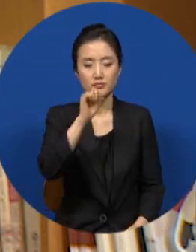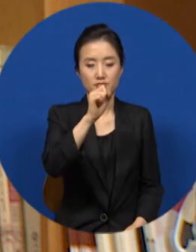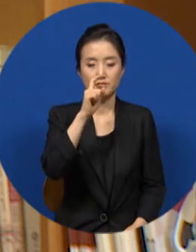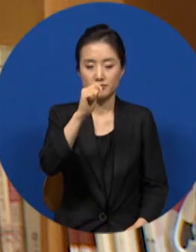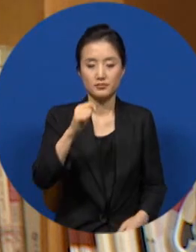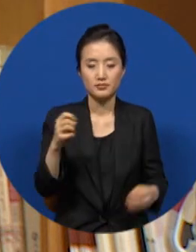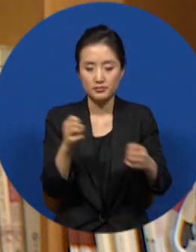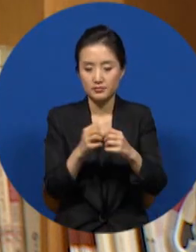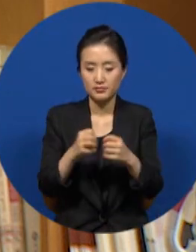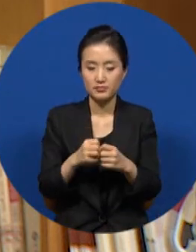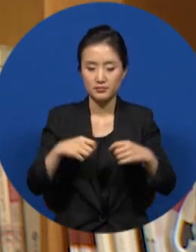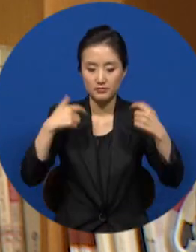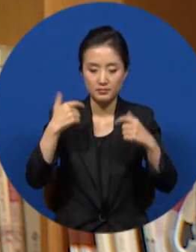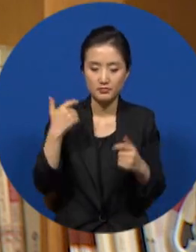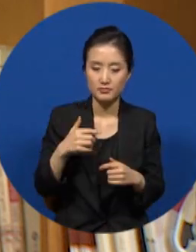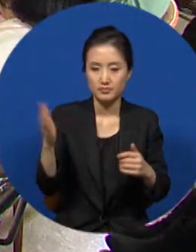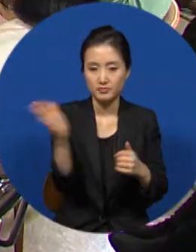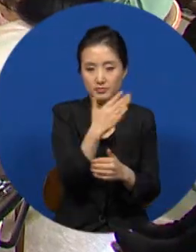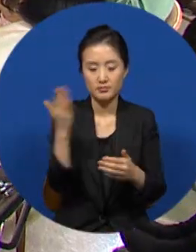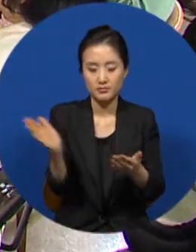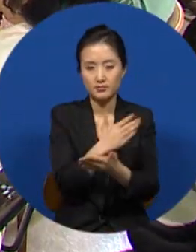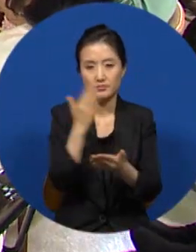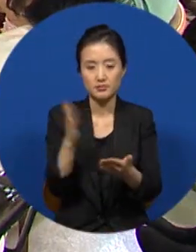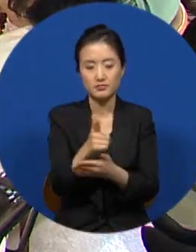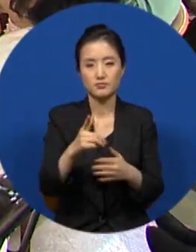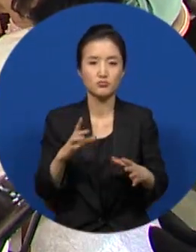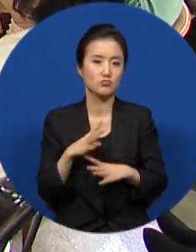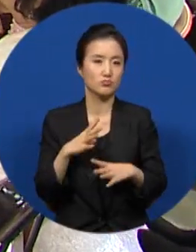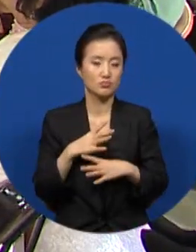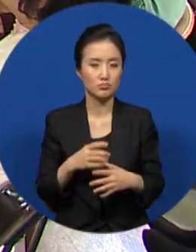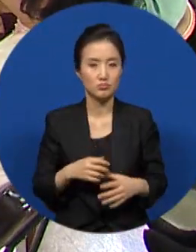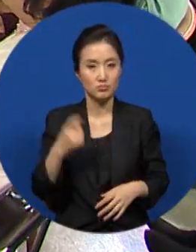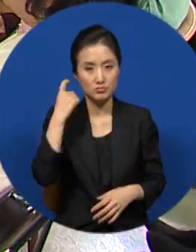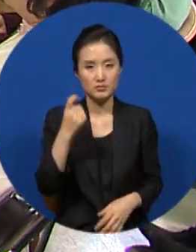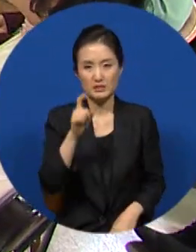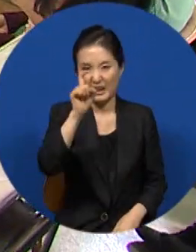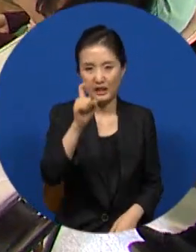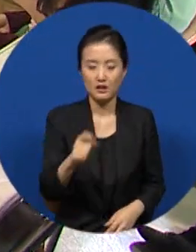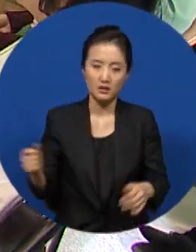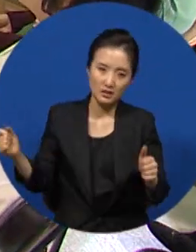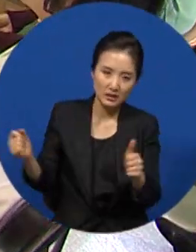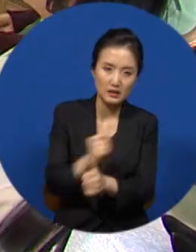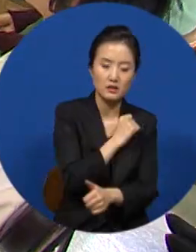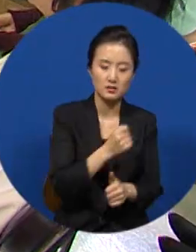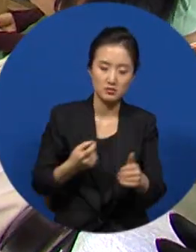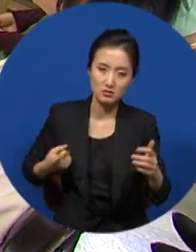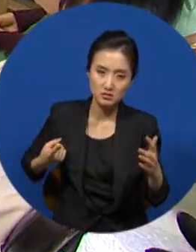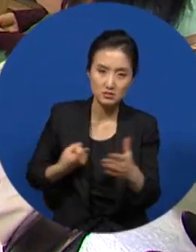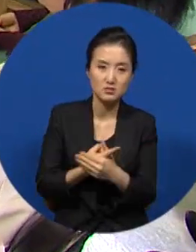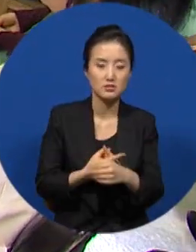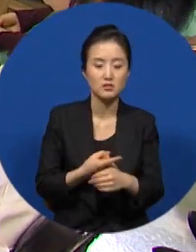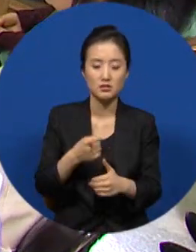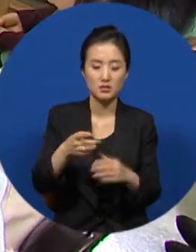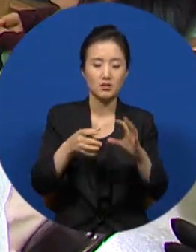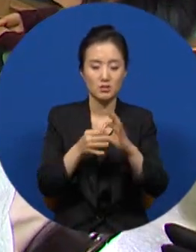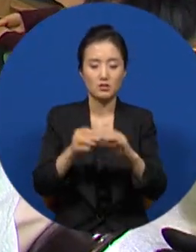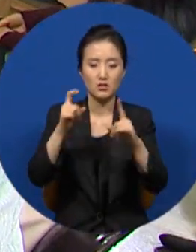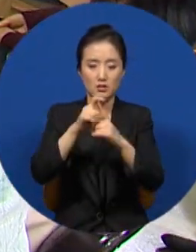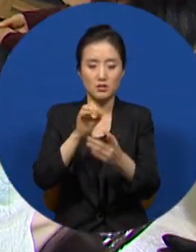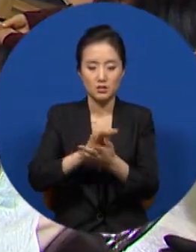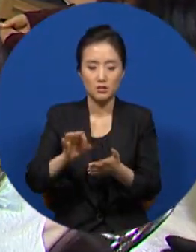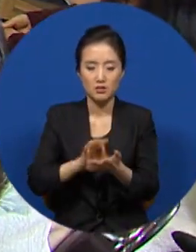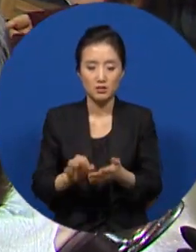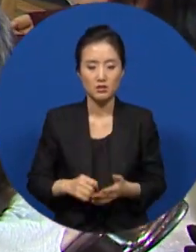시작하는 글자들은 굉장히 무서운 글자로 존재합니다. 강한 것, 때리는 것, 찌르는 것 이런 것들로만 존재해요.